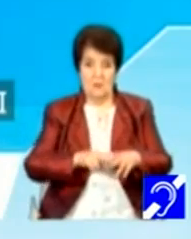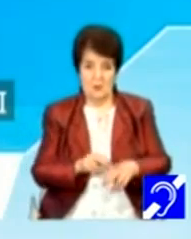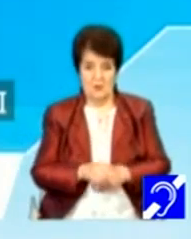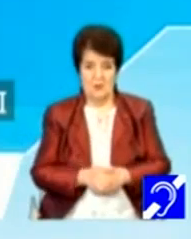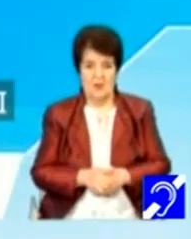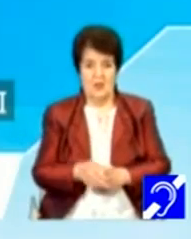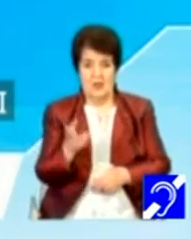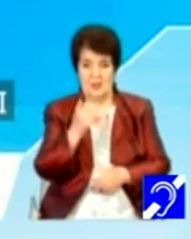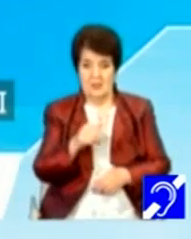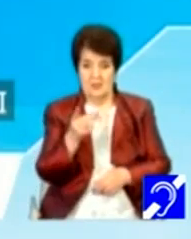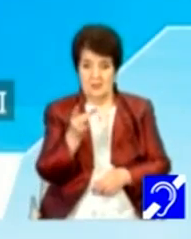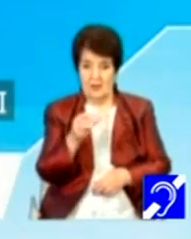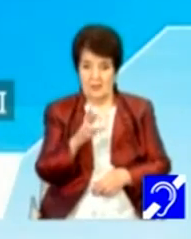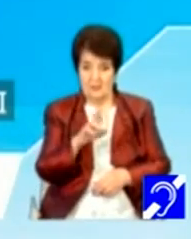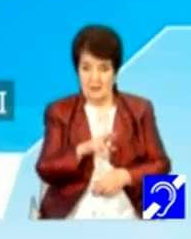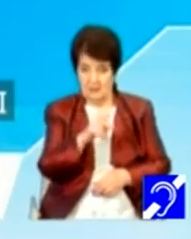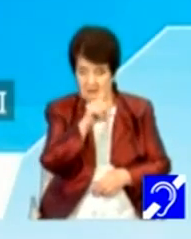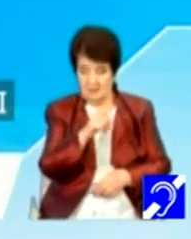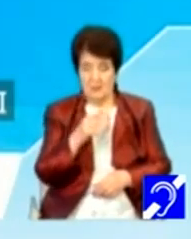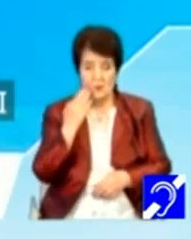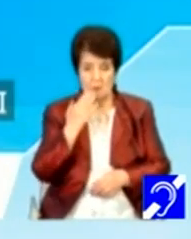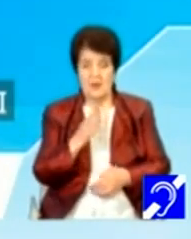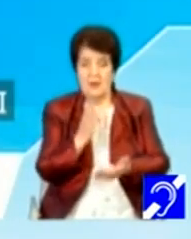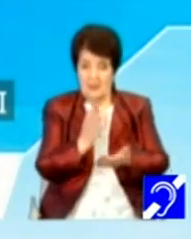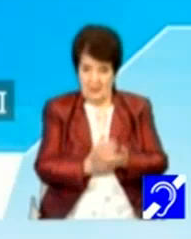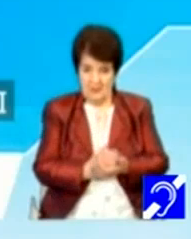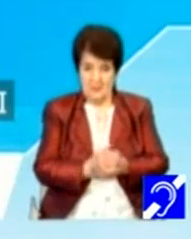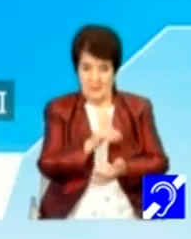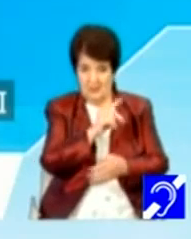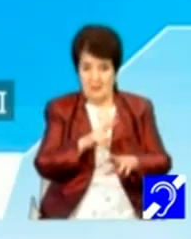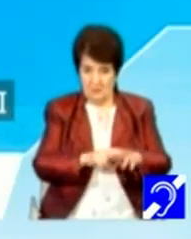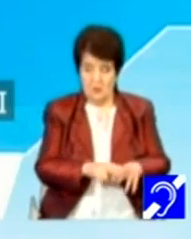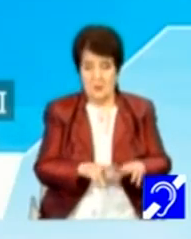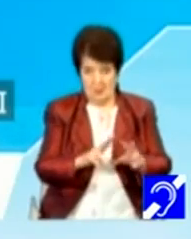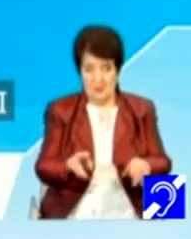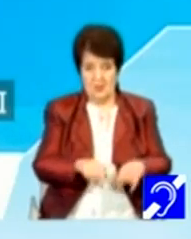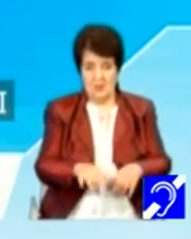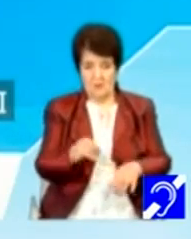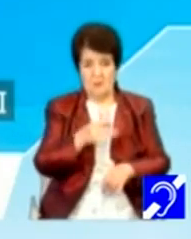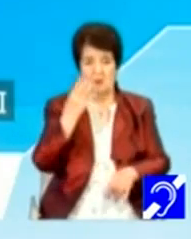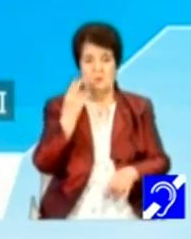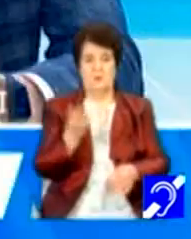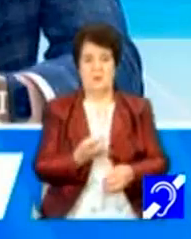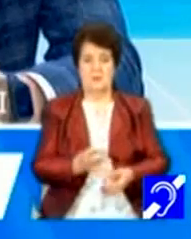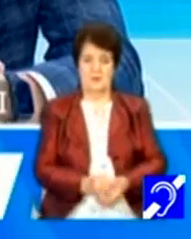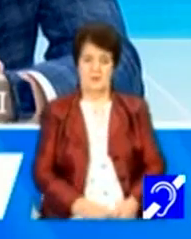Dragnea stă la pușcărie, Plahotniuc a fugit. Iată și exemplu și diferența dintre justiția din Republica Moldova și din România.